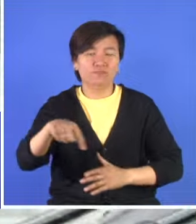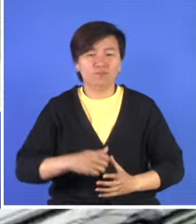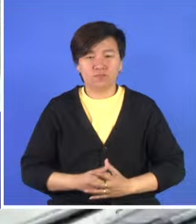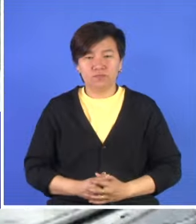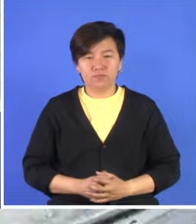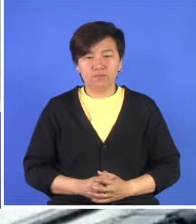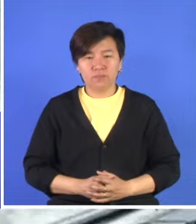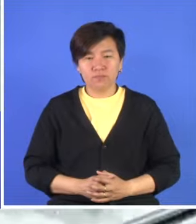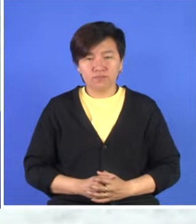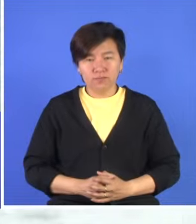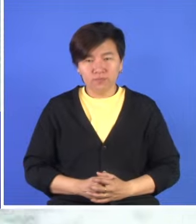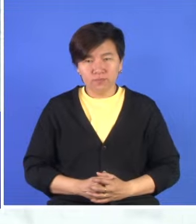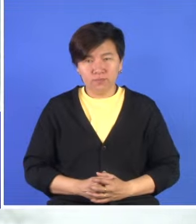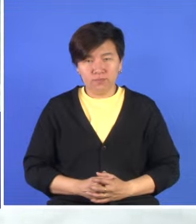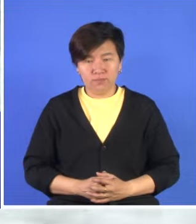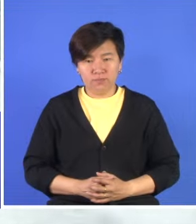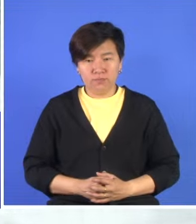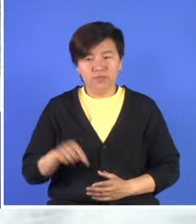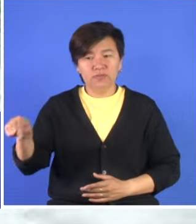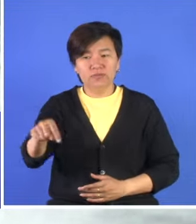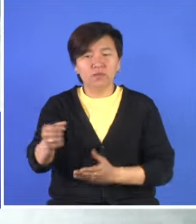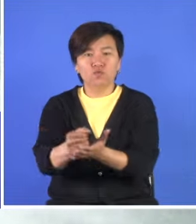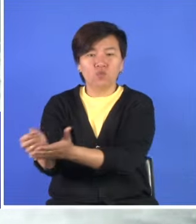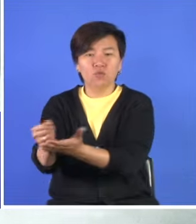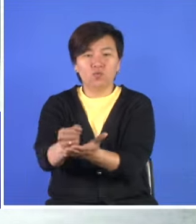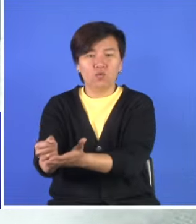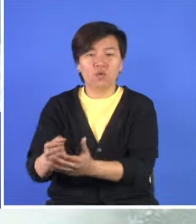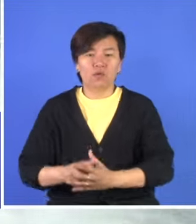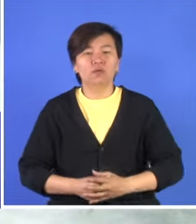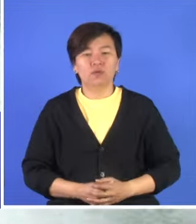และก็ส่วนหนึ่งก็มีการช่วยเหลือกันนะครับกระโดดลงน้ำแล้วก็เอาเรือไปรับ